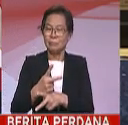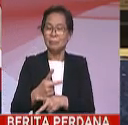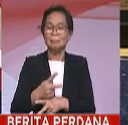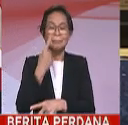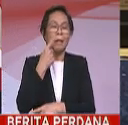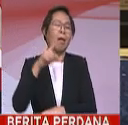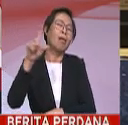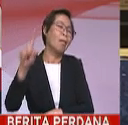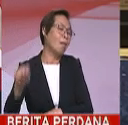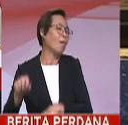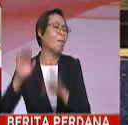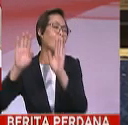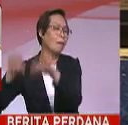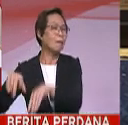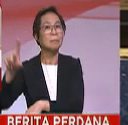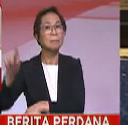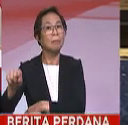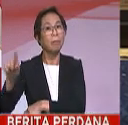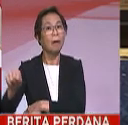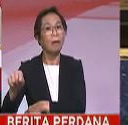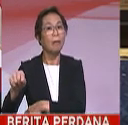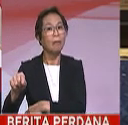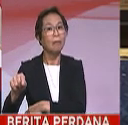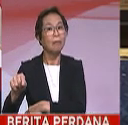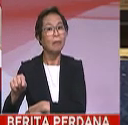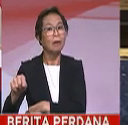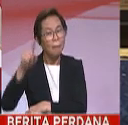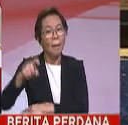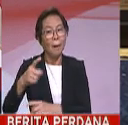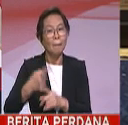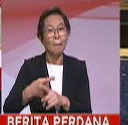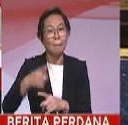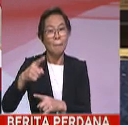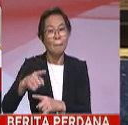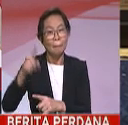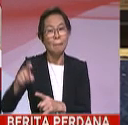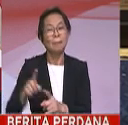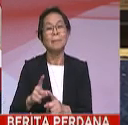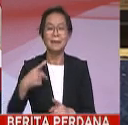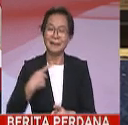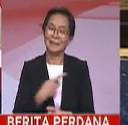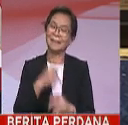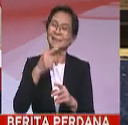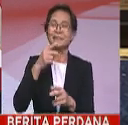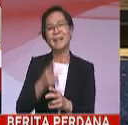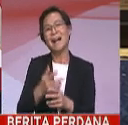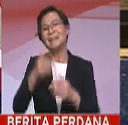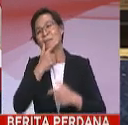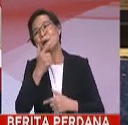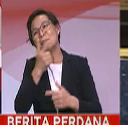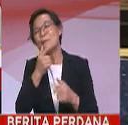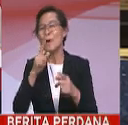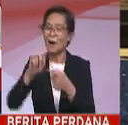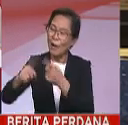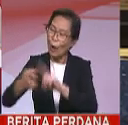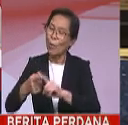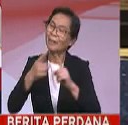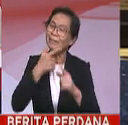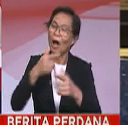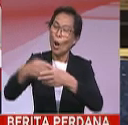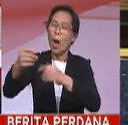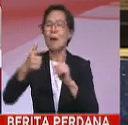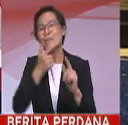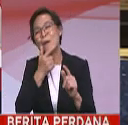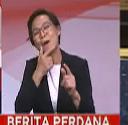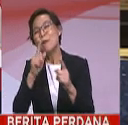leka dalam mematuhi SOP yang ditetapkan. Kita bergelak ketawa di luar bersama rakan dan keluarga,